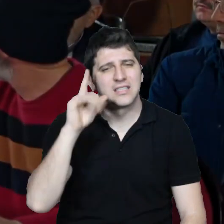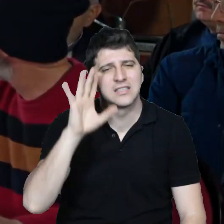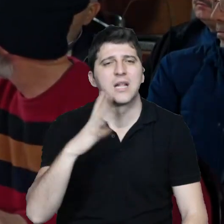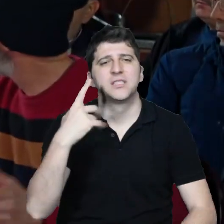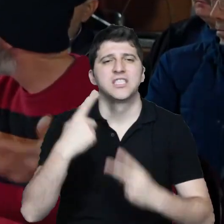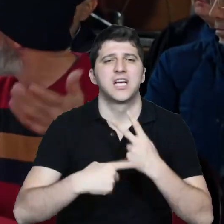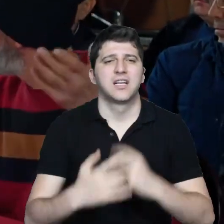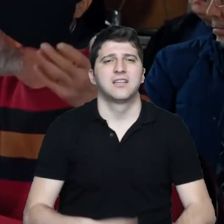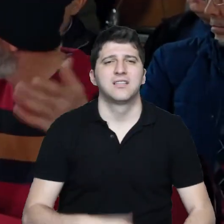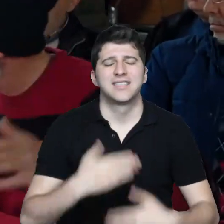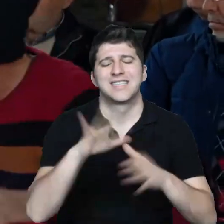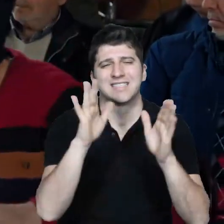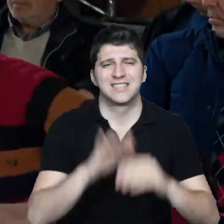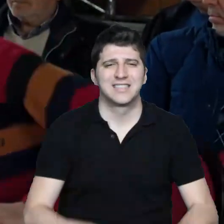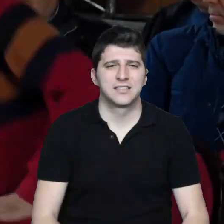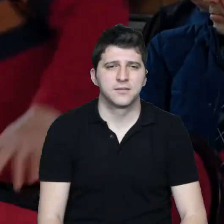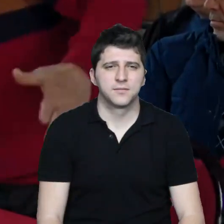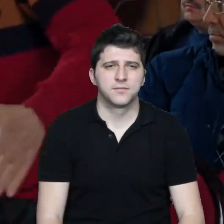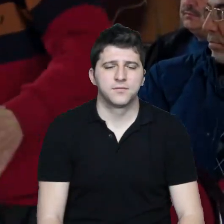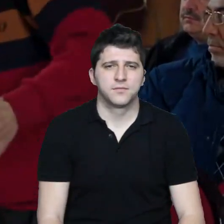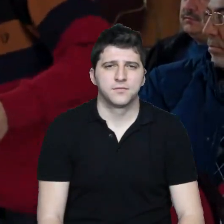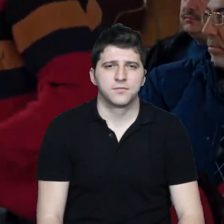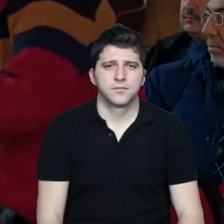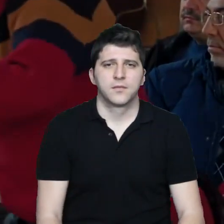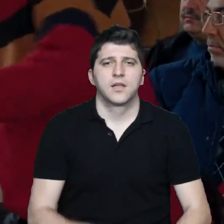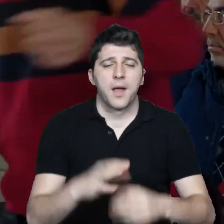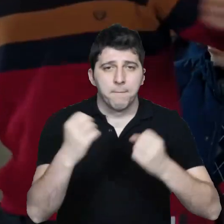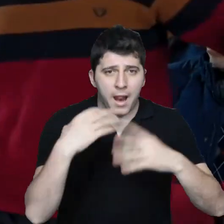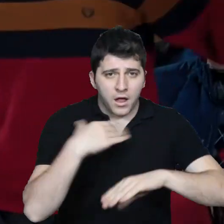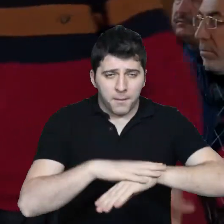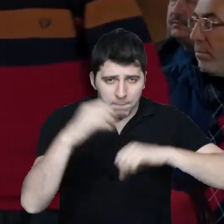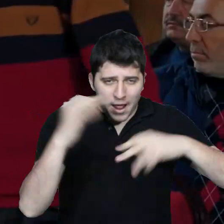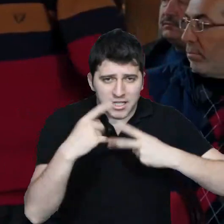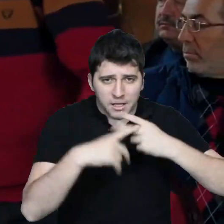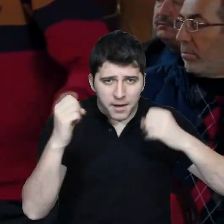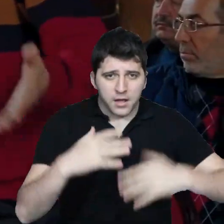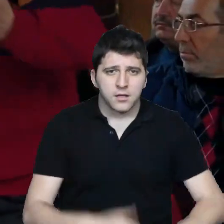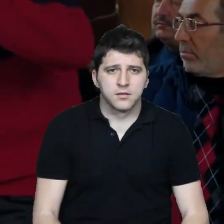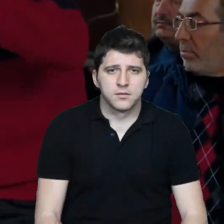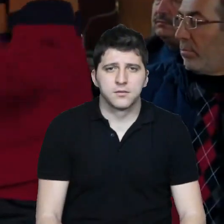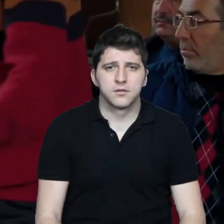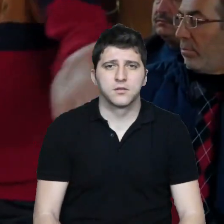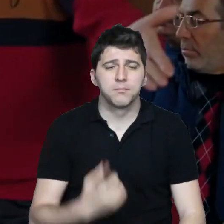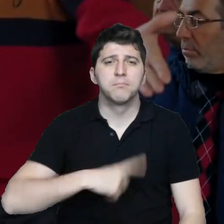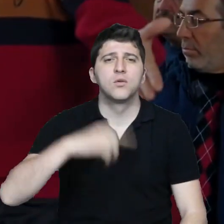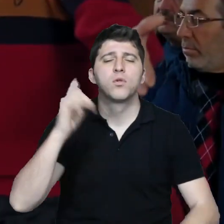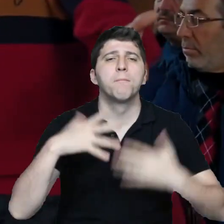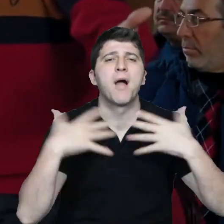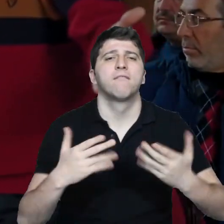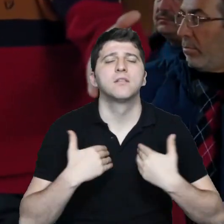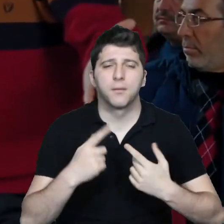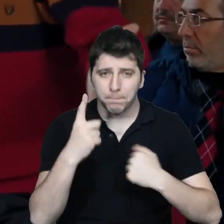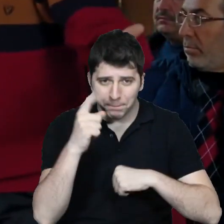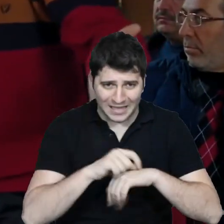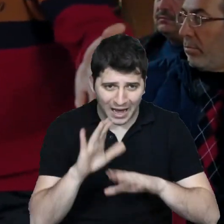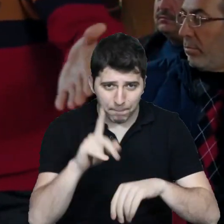Yaşar. Hadi be! Helmut tezgahın arkasına geçti. Ya bırak kolumu, bırak Yaşar, bırak ya. Bütün günümü mahvettin zaten. Bir dakikanı